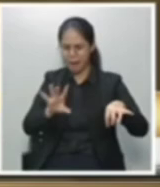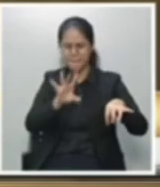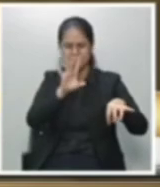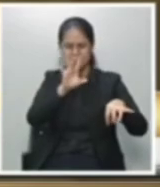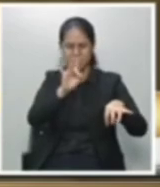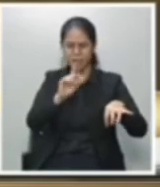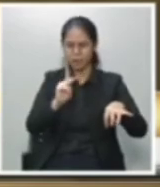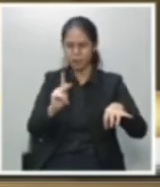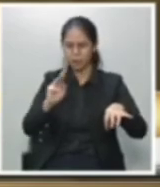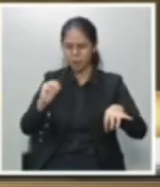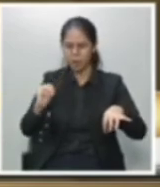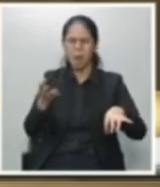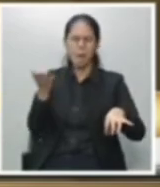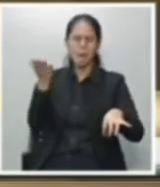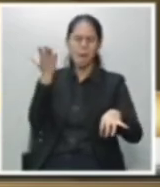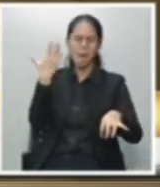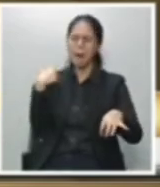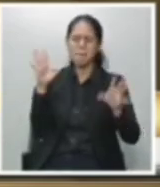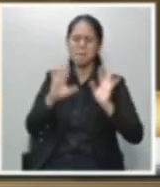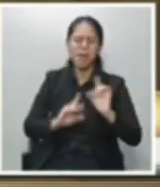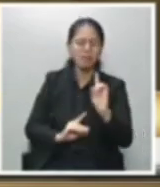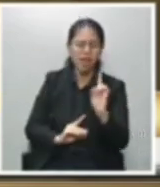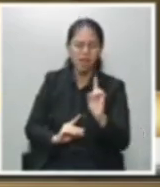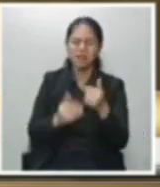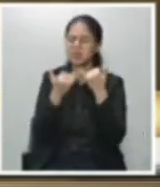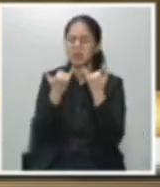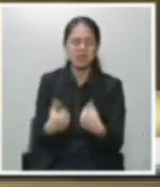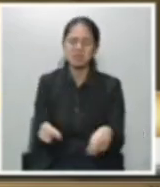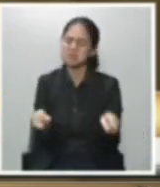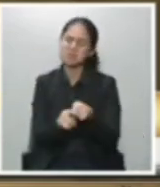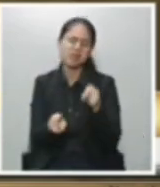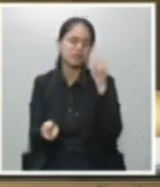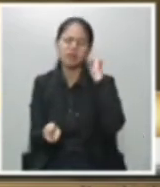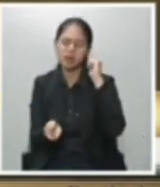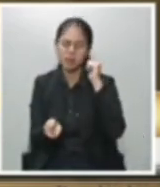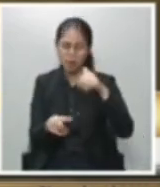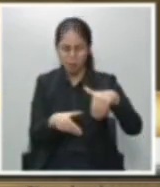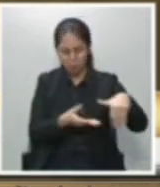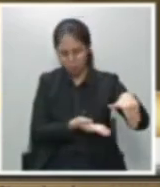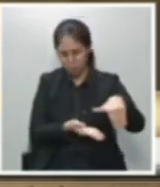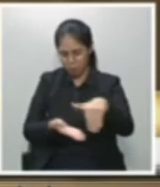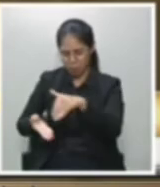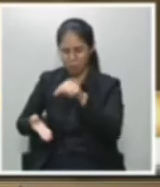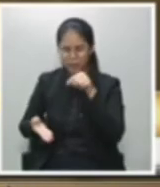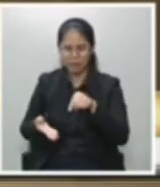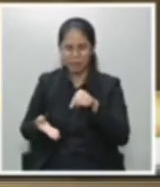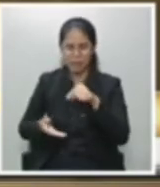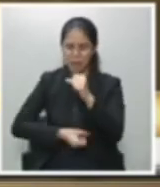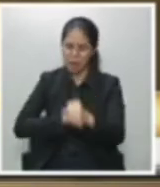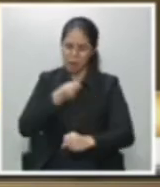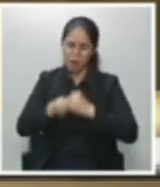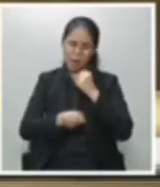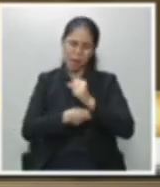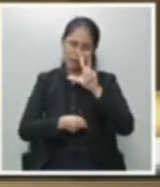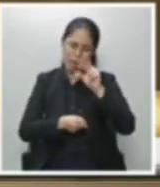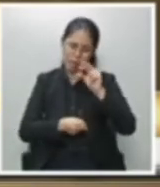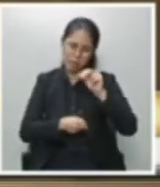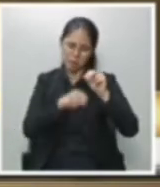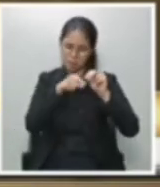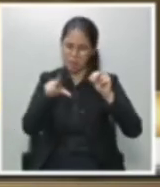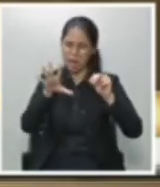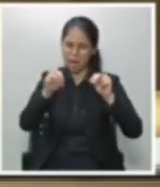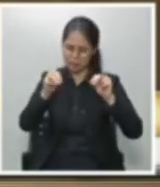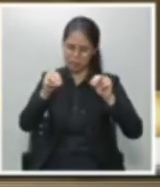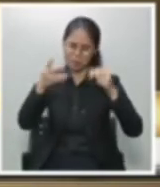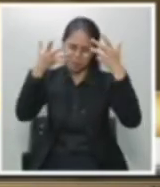ยังไงทุกวันนี้ก็ยังเป็นลูกลังเหมือนเดิมถนนเส้นนี้ประชาชนใช้มาแล้ว 30-50 ปีค่ะดิ